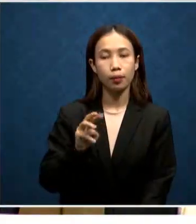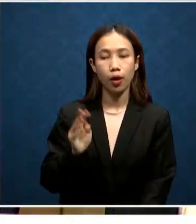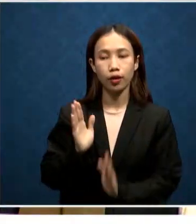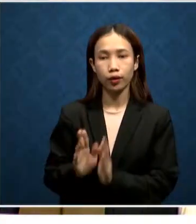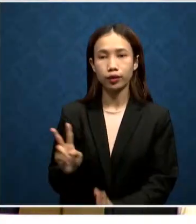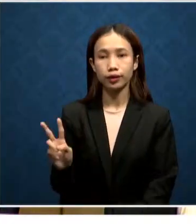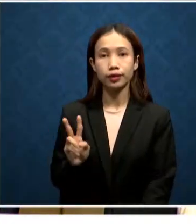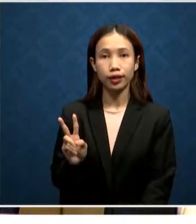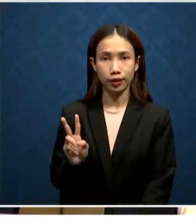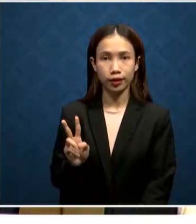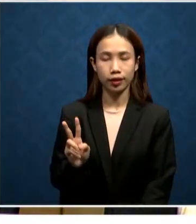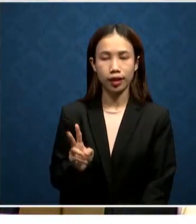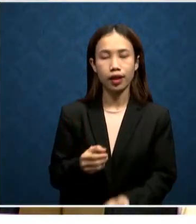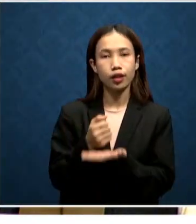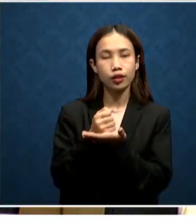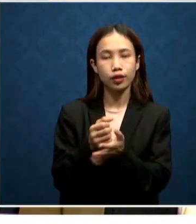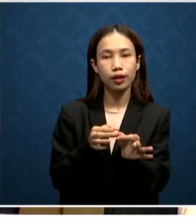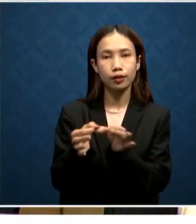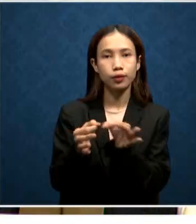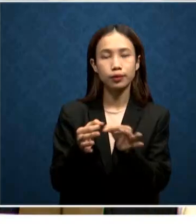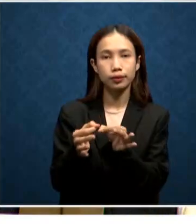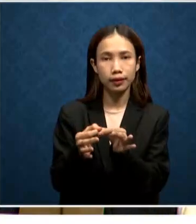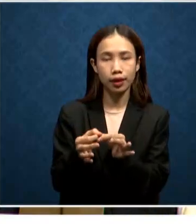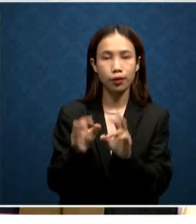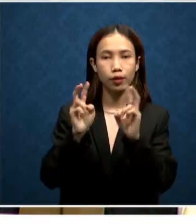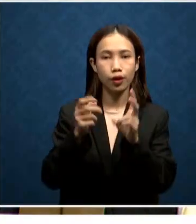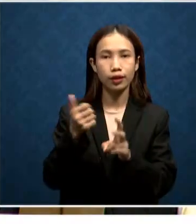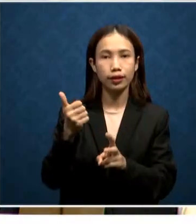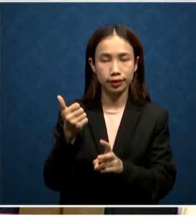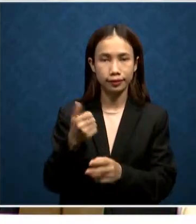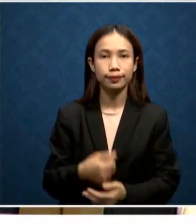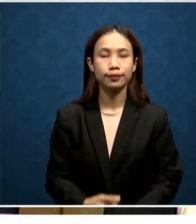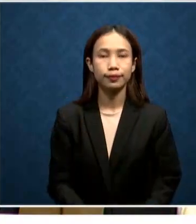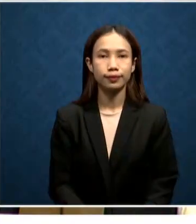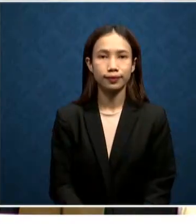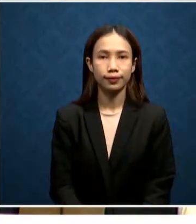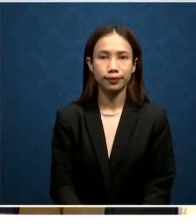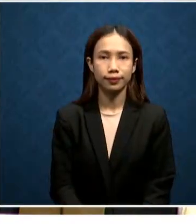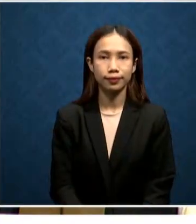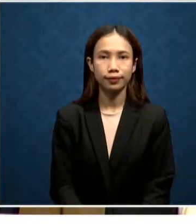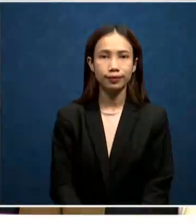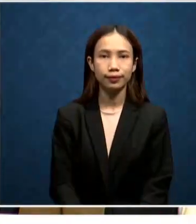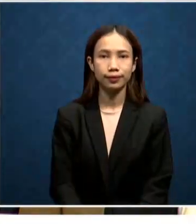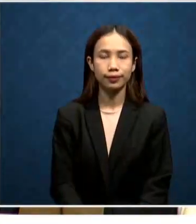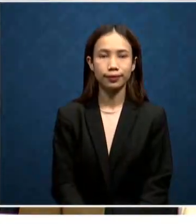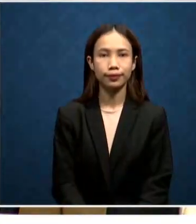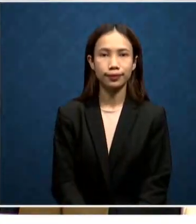ที่จะขออนุญาตชี้แจงในประเด็นอื่นๆนะคะมีท่านกสมวสันแล้วก็ท่านกสมสุภัทราค่ะค่ะขอบพระคุณ